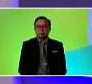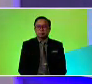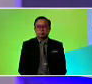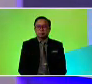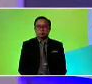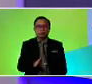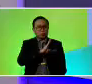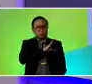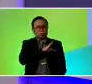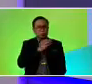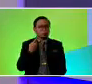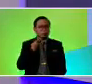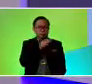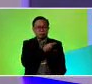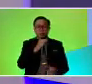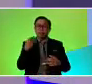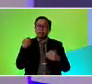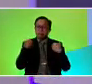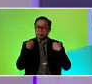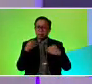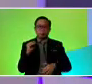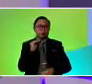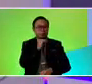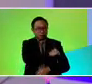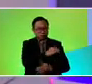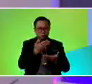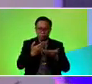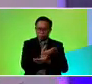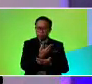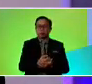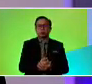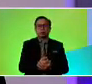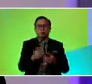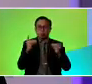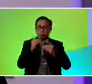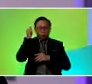bos kita ada mangsa baru oke bye